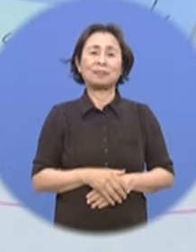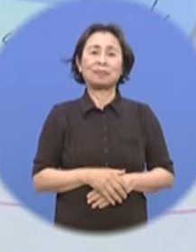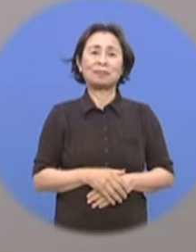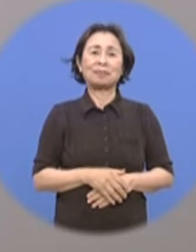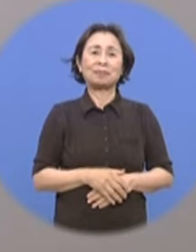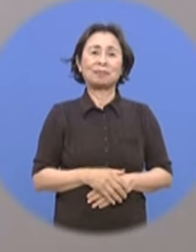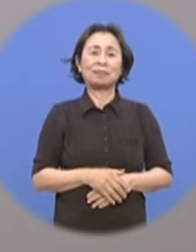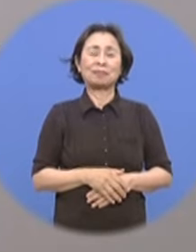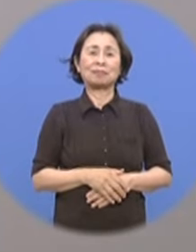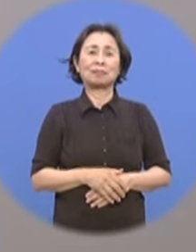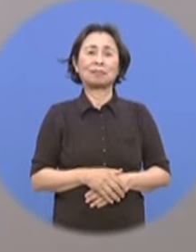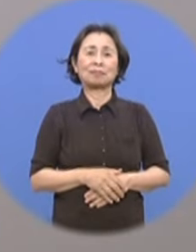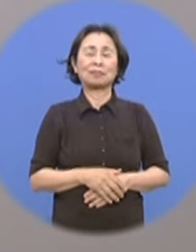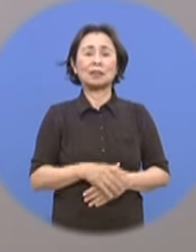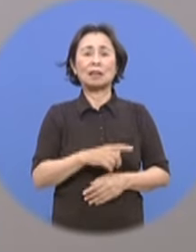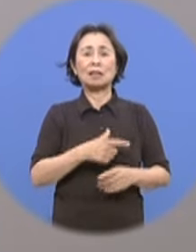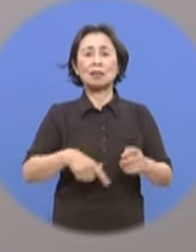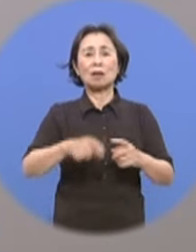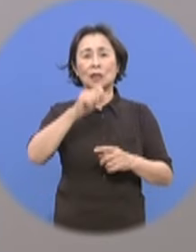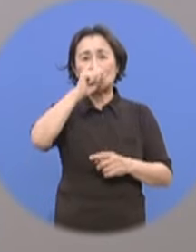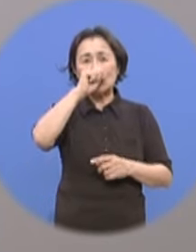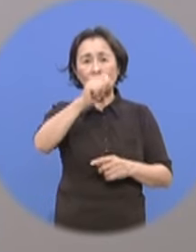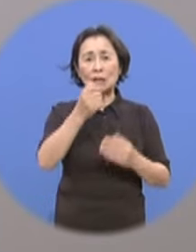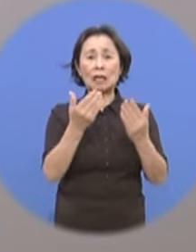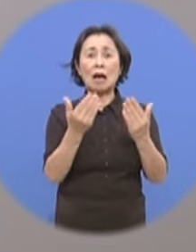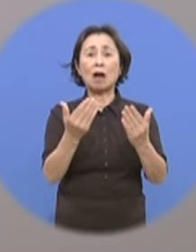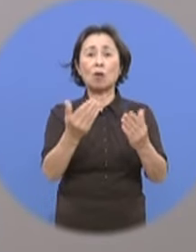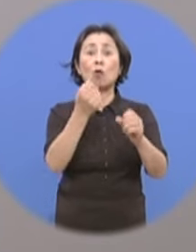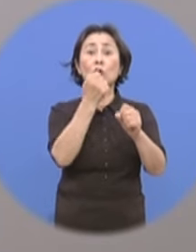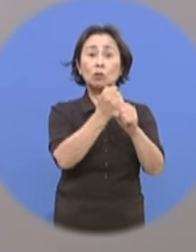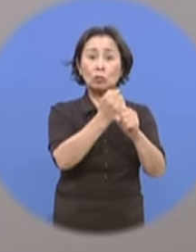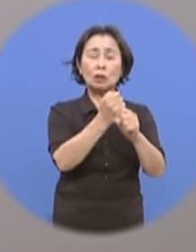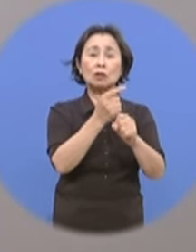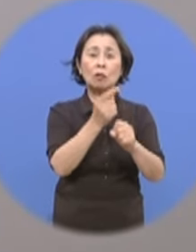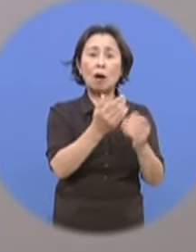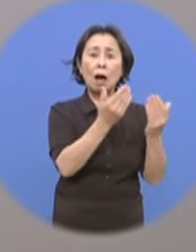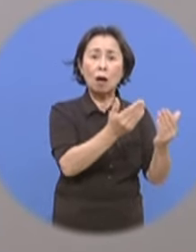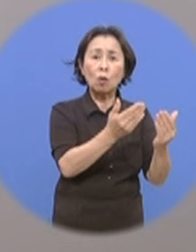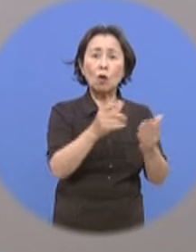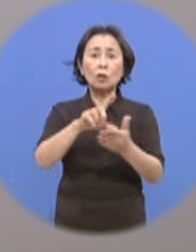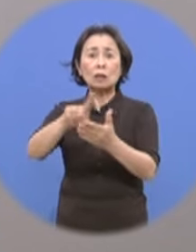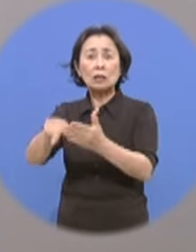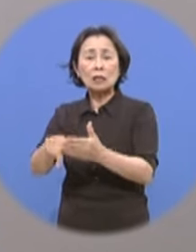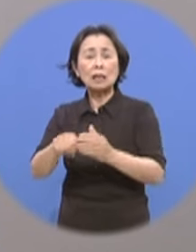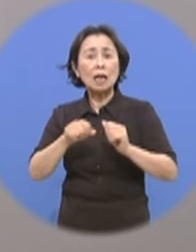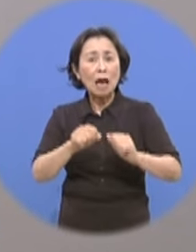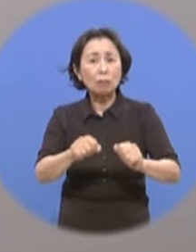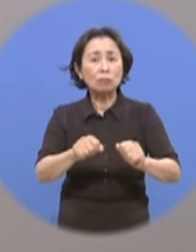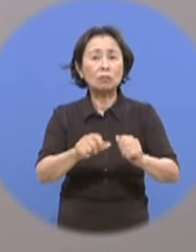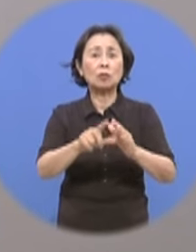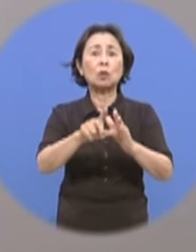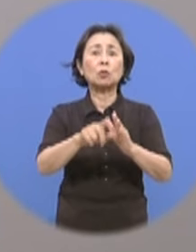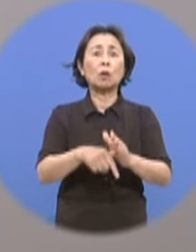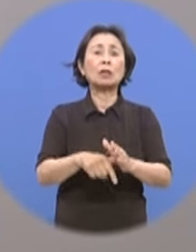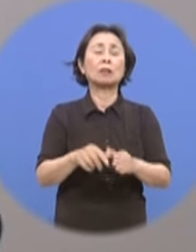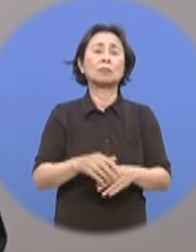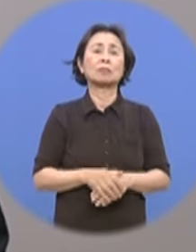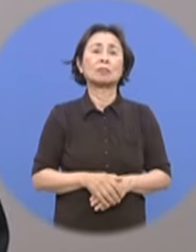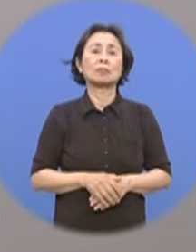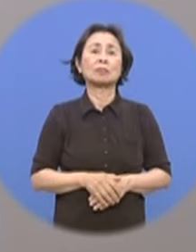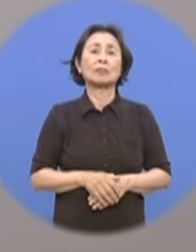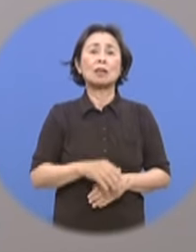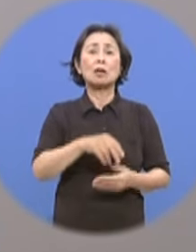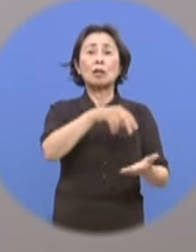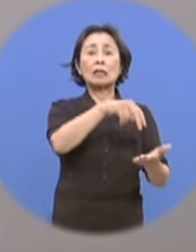たまより良い学校作りというの学校と地域とでやっていこうと言った時にみんな